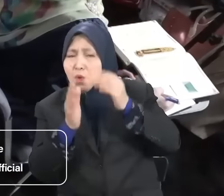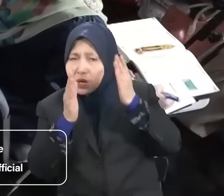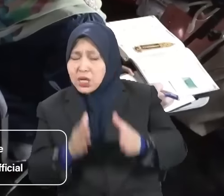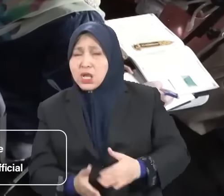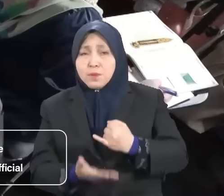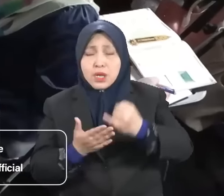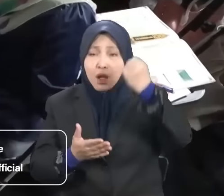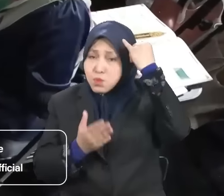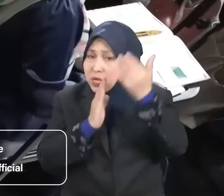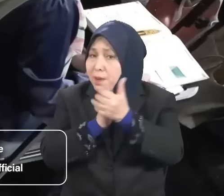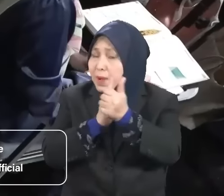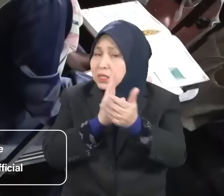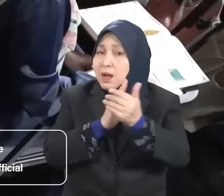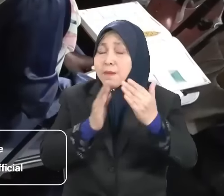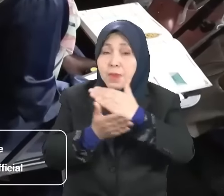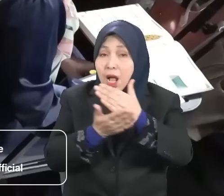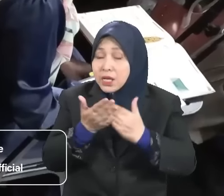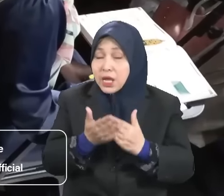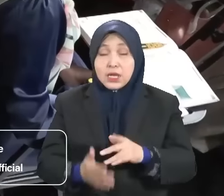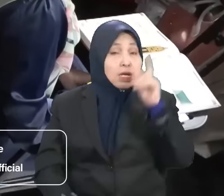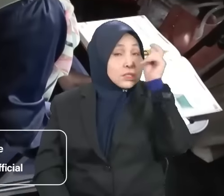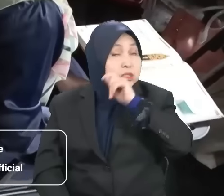berilmu yang peka bahagian